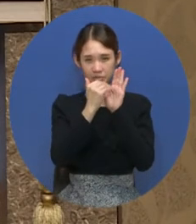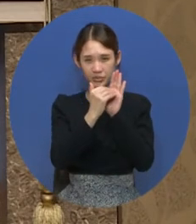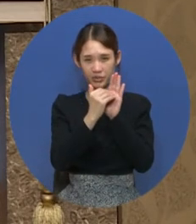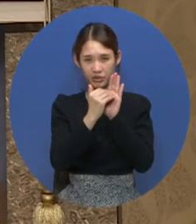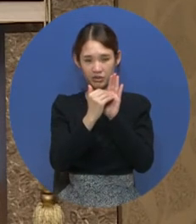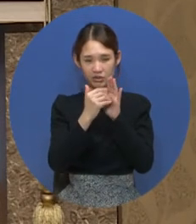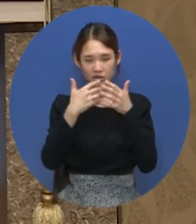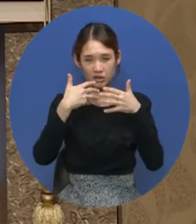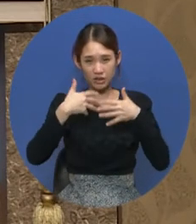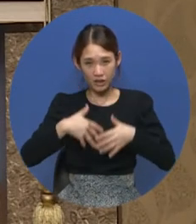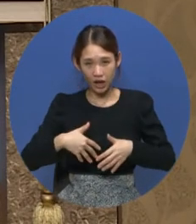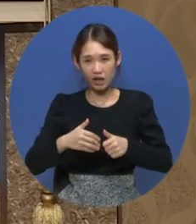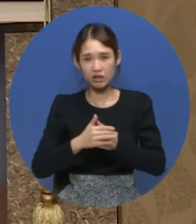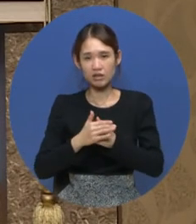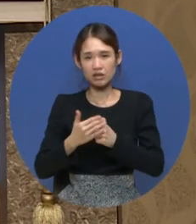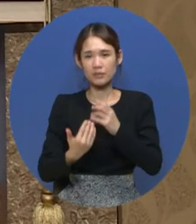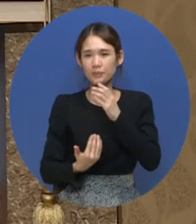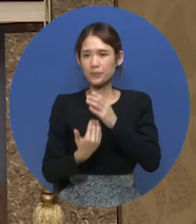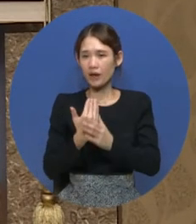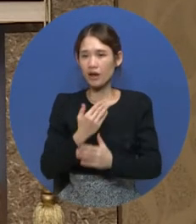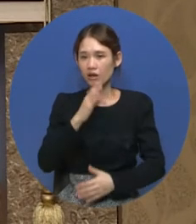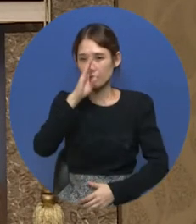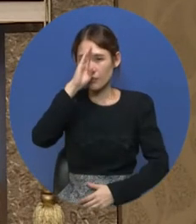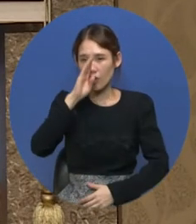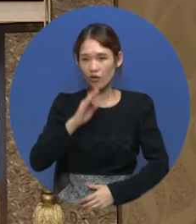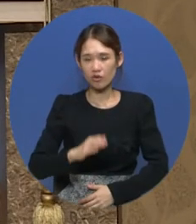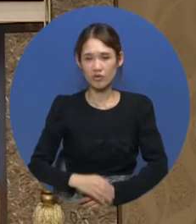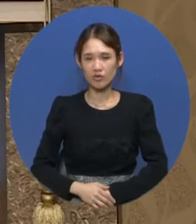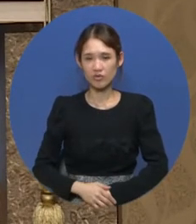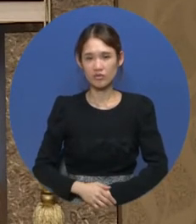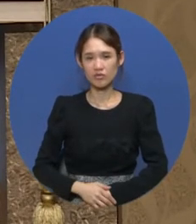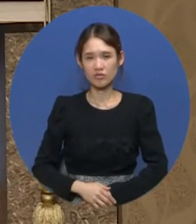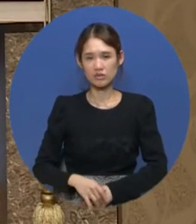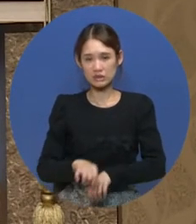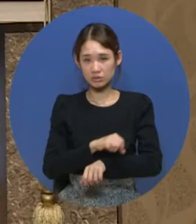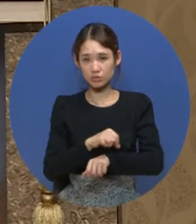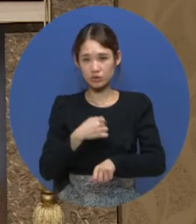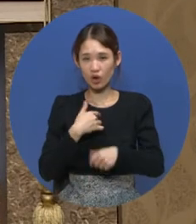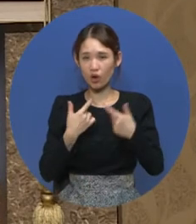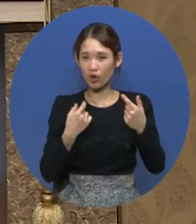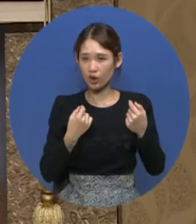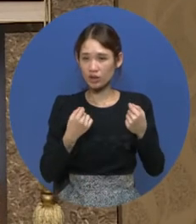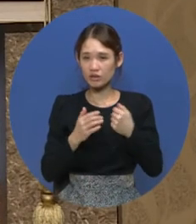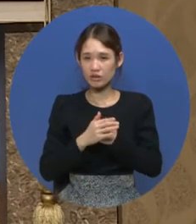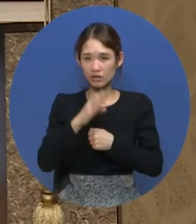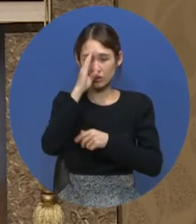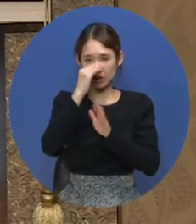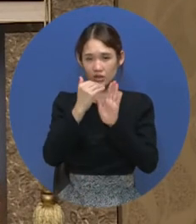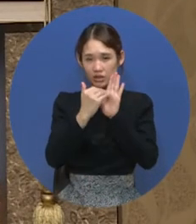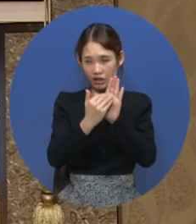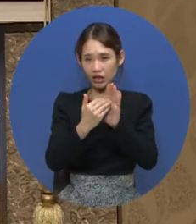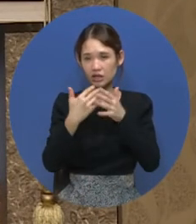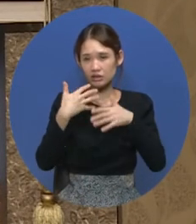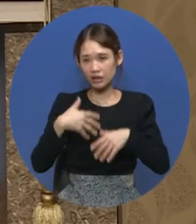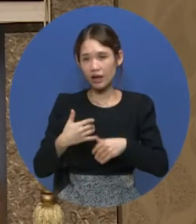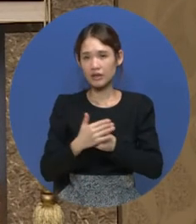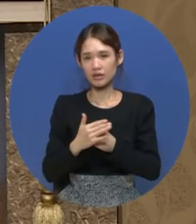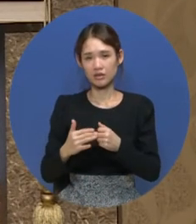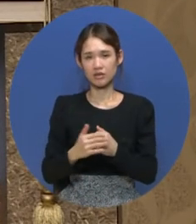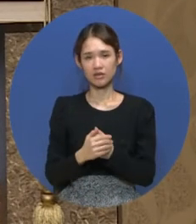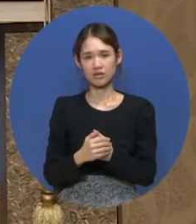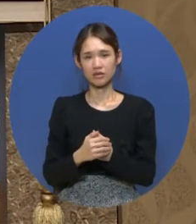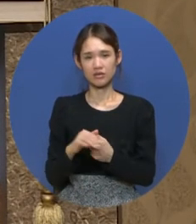면역력이 약하기 때문에 일어나는 질환 이잖아요 근데 특별히 저희 같은 경우에 그런 면역력이 약 가야하기 때문에